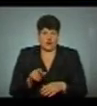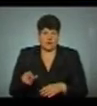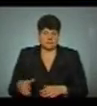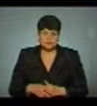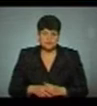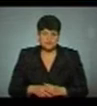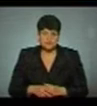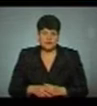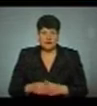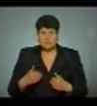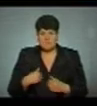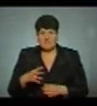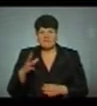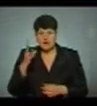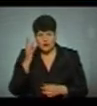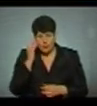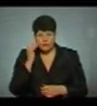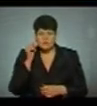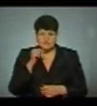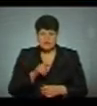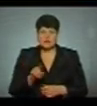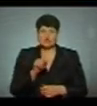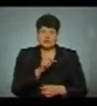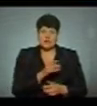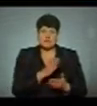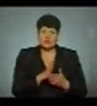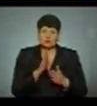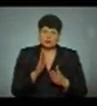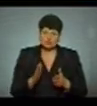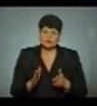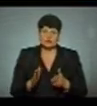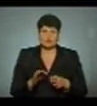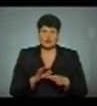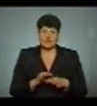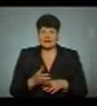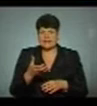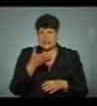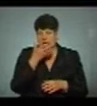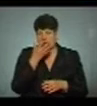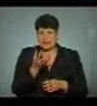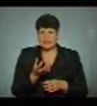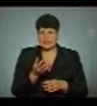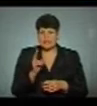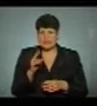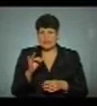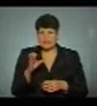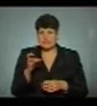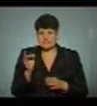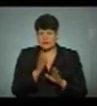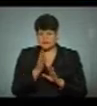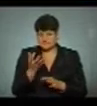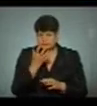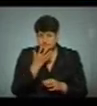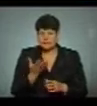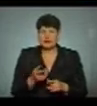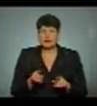І ми враховуємо те, що там має бути і десь, скажімо так, проведений кисень. Якщо немає, то відповідне обладнання для